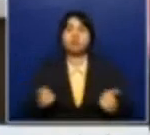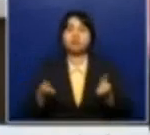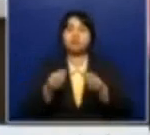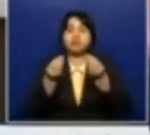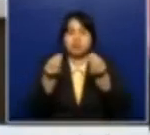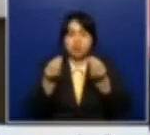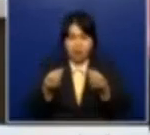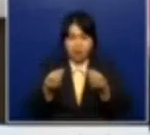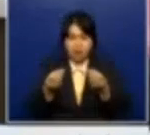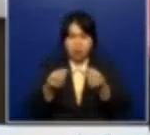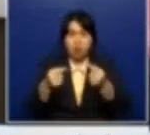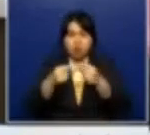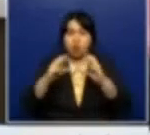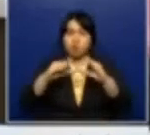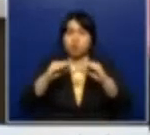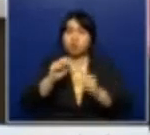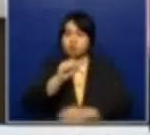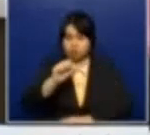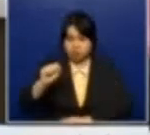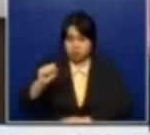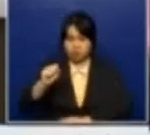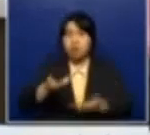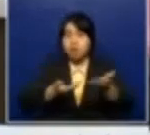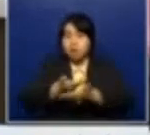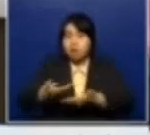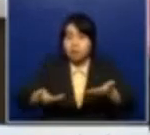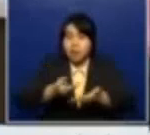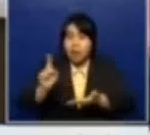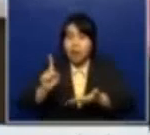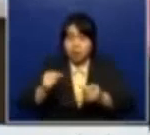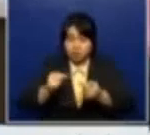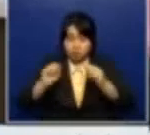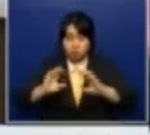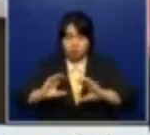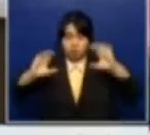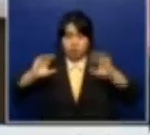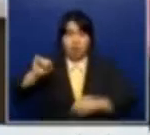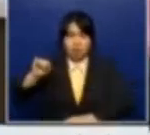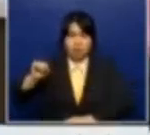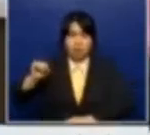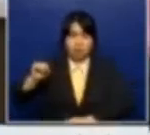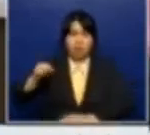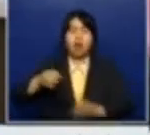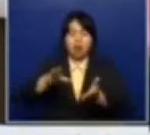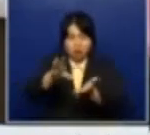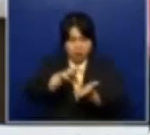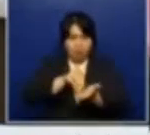ภาผู้แทนราษฎรพิจารณาให้รัฐบาลได้รับเอา